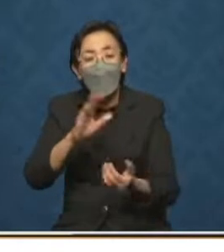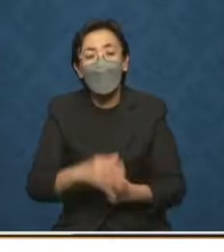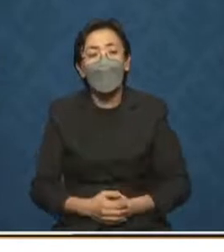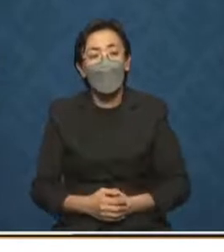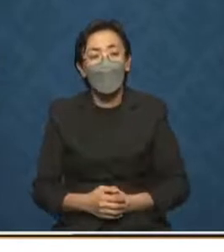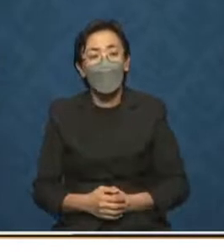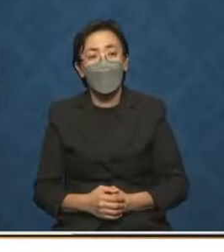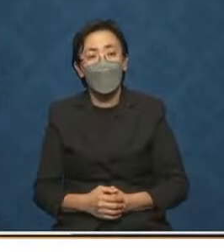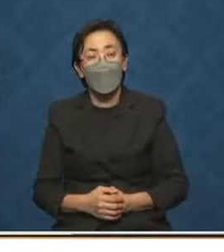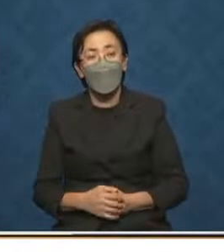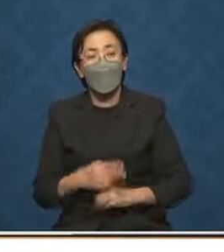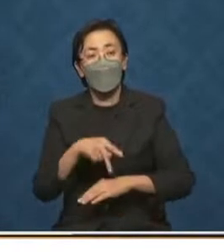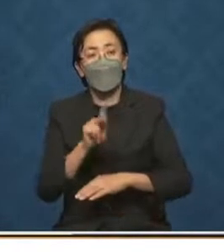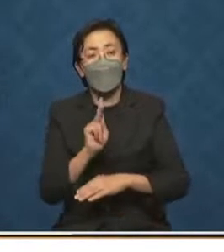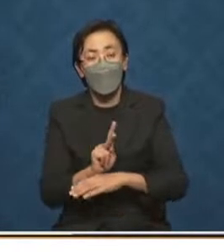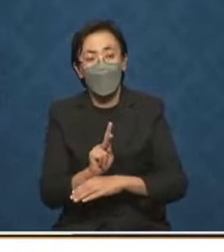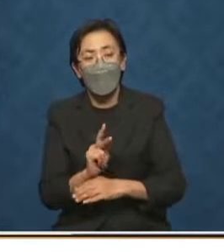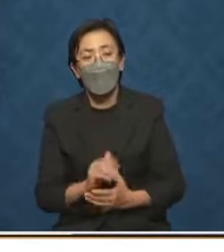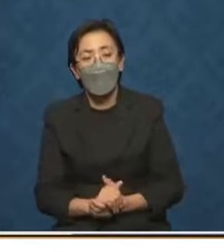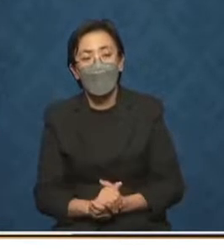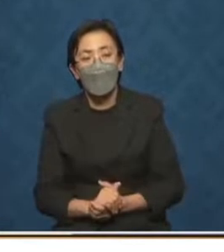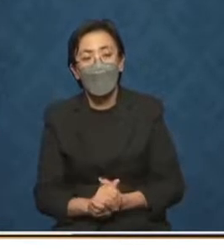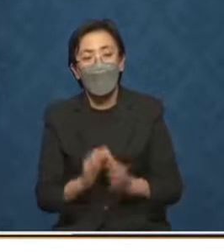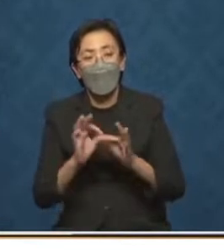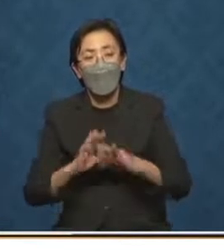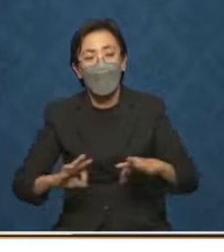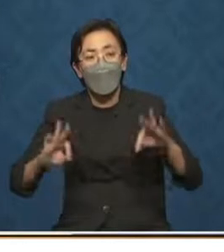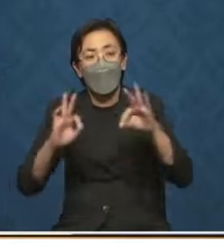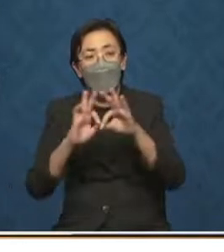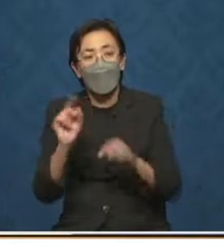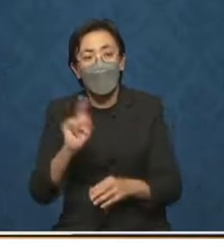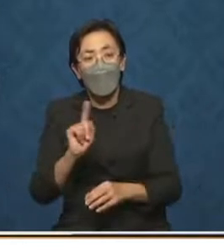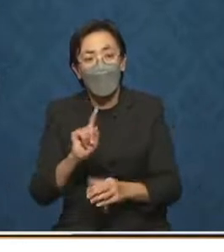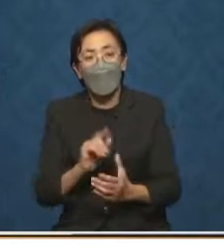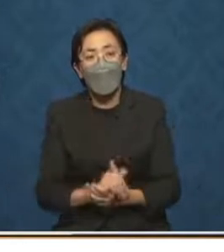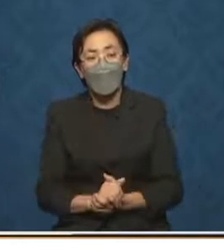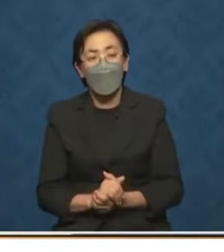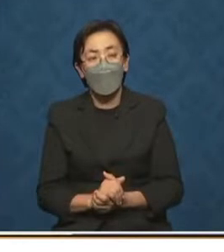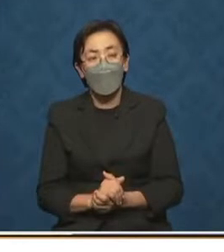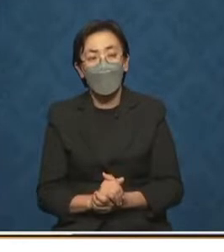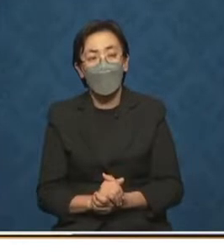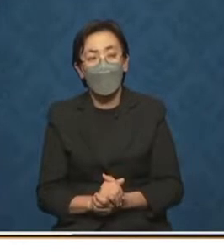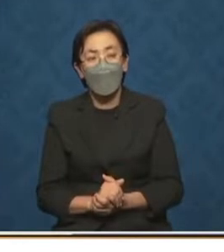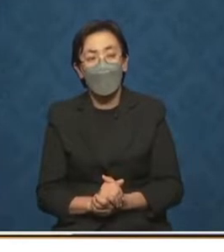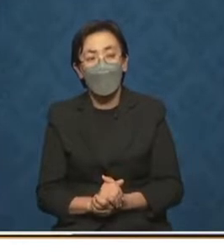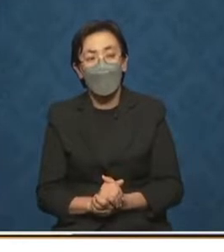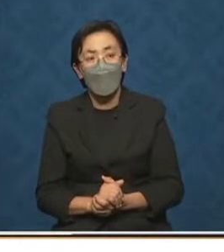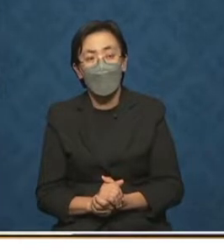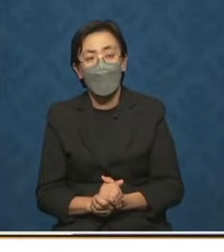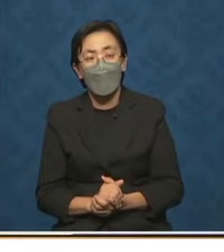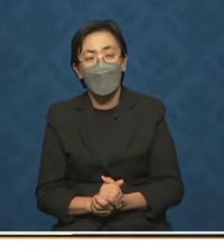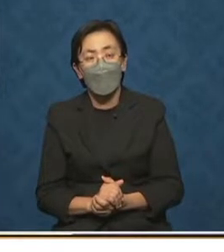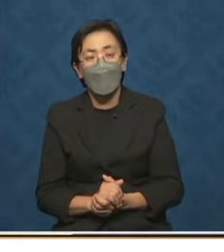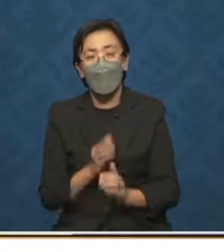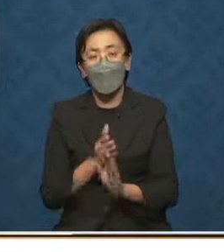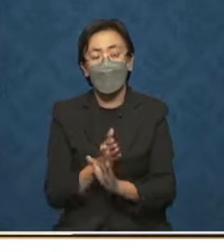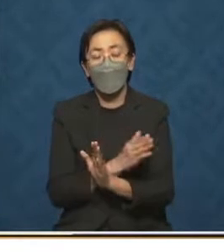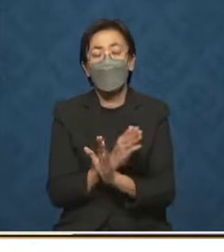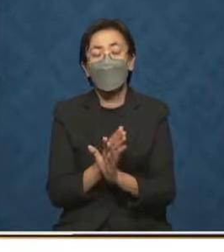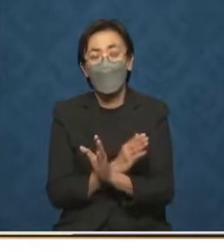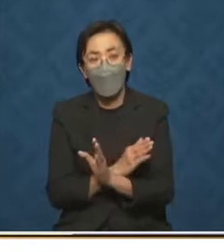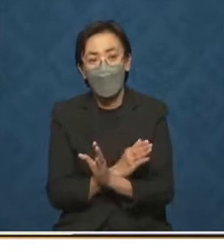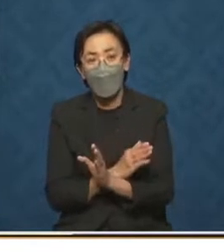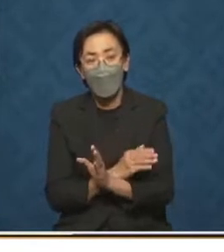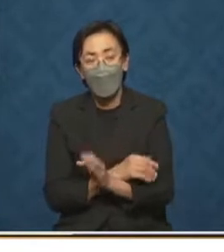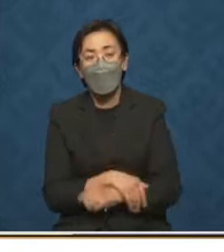ถ้ามาดาครัและส่งทสำคัใ authoritarian เรคือว่าก่อนที่จะถึงเหตุการณตรนี้เยครับทาง